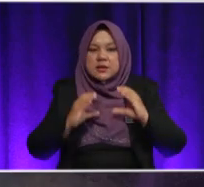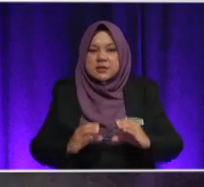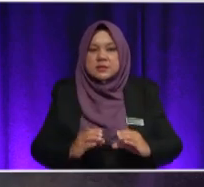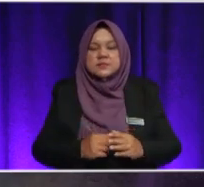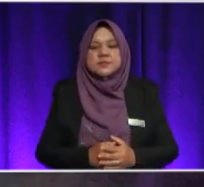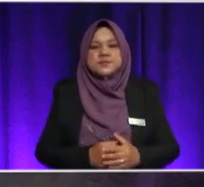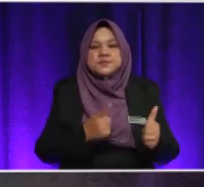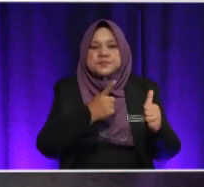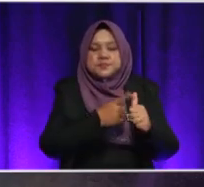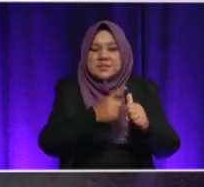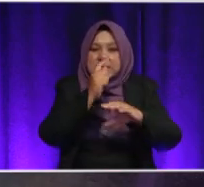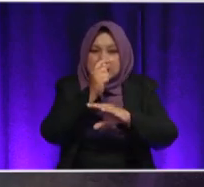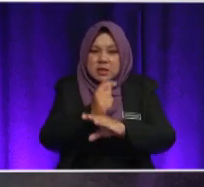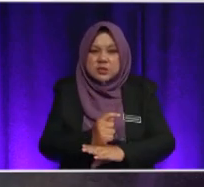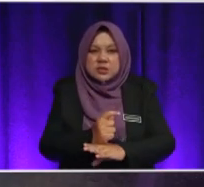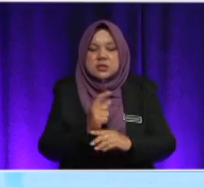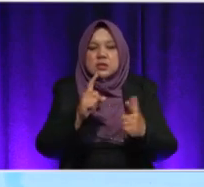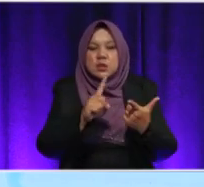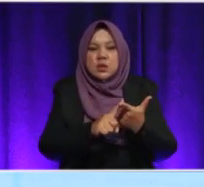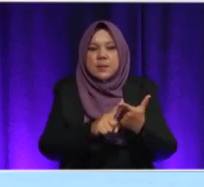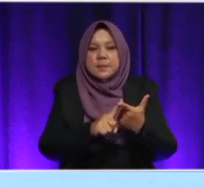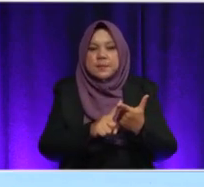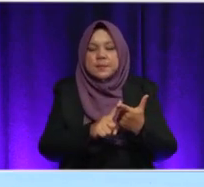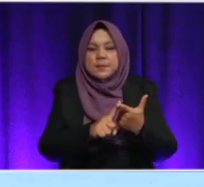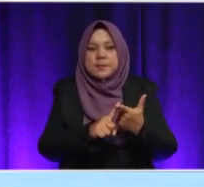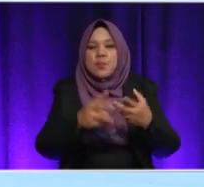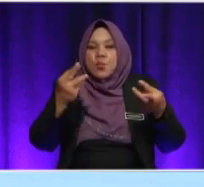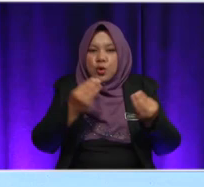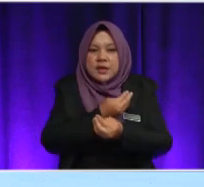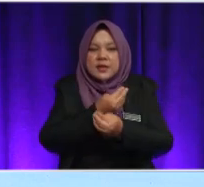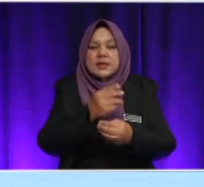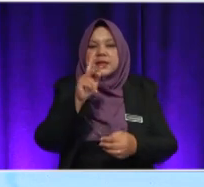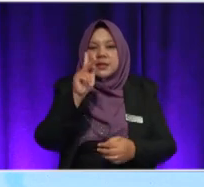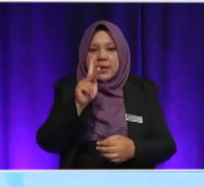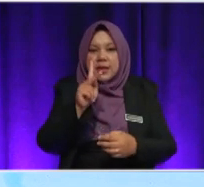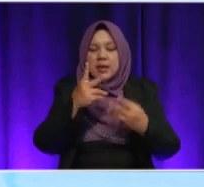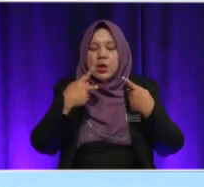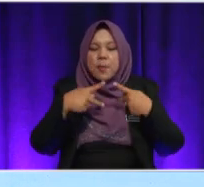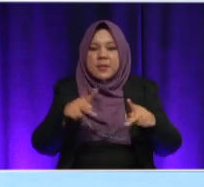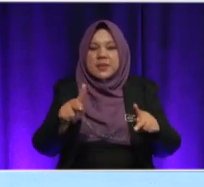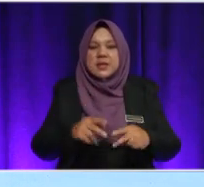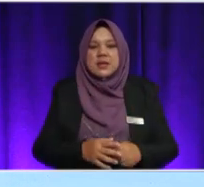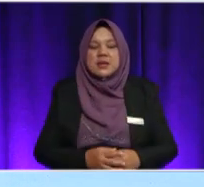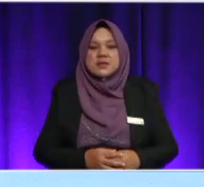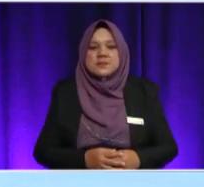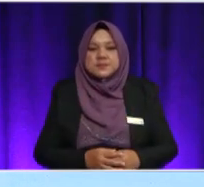yang pertama yang ketiga Q complimentary